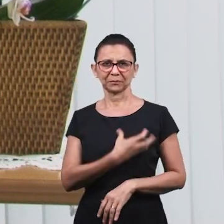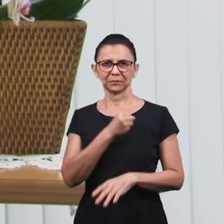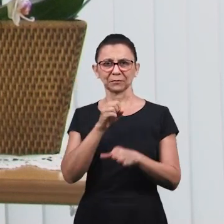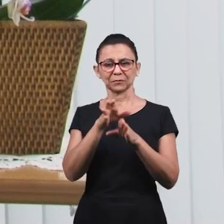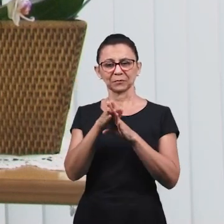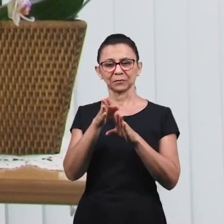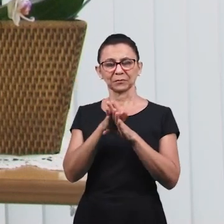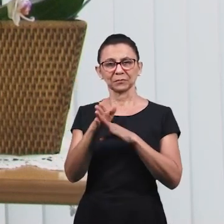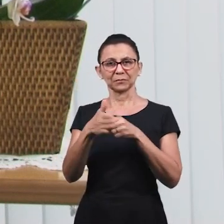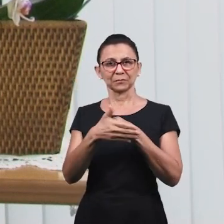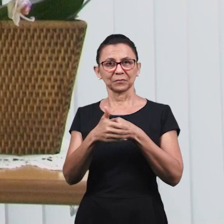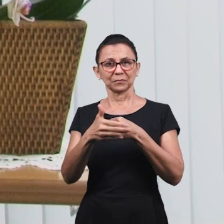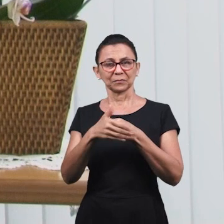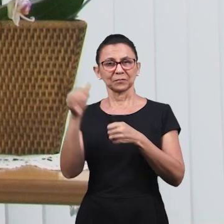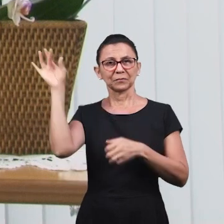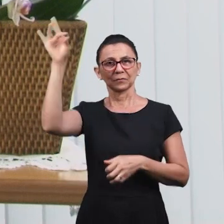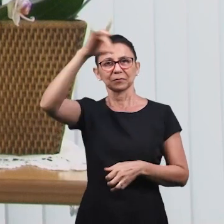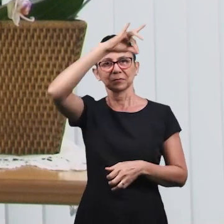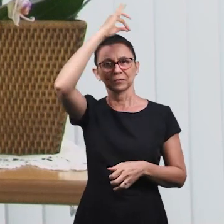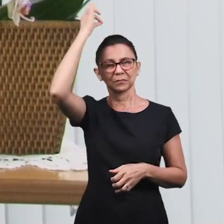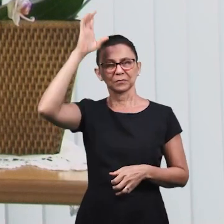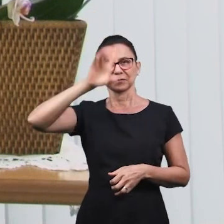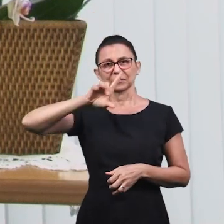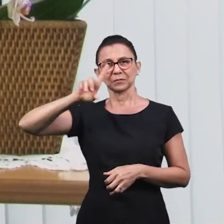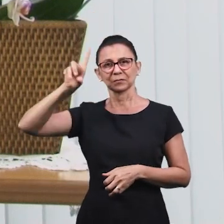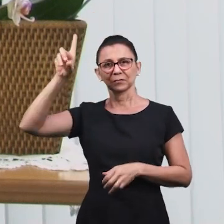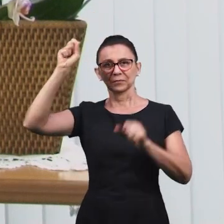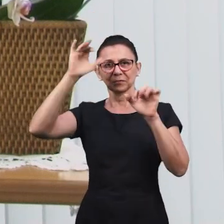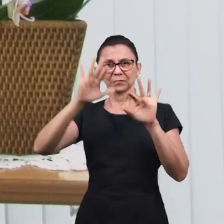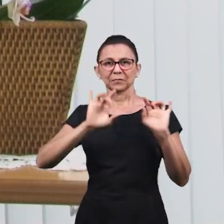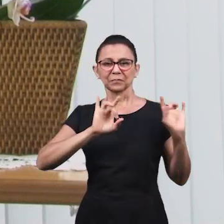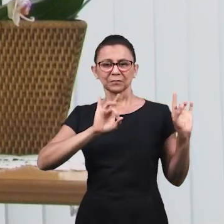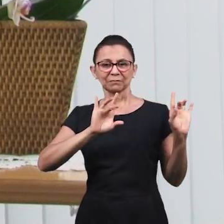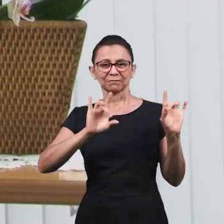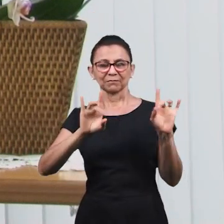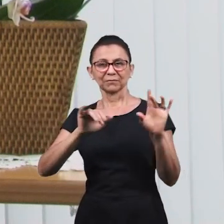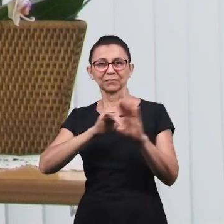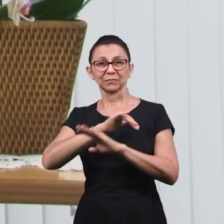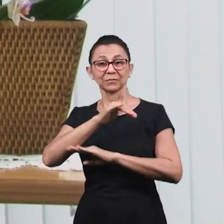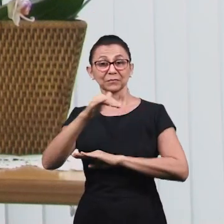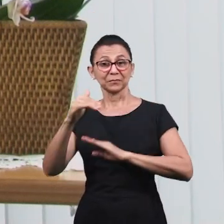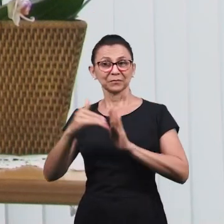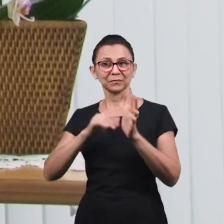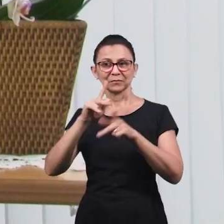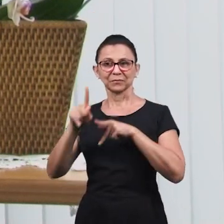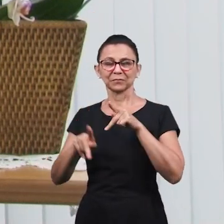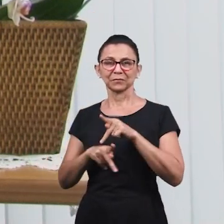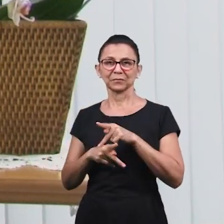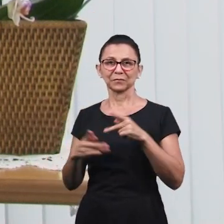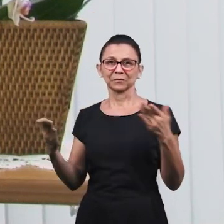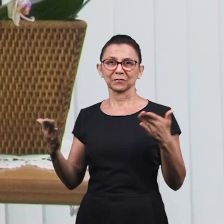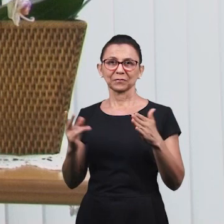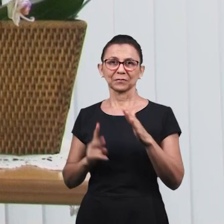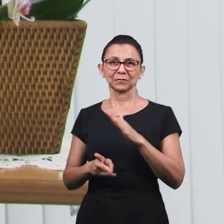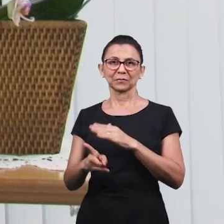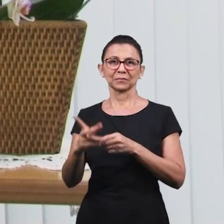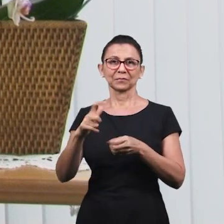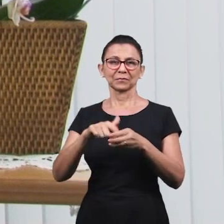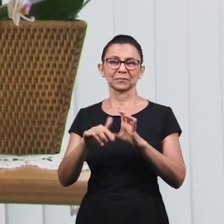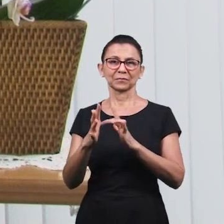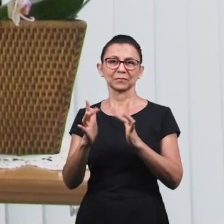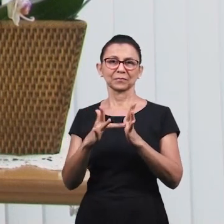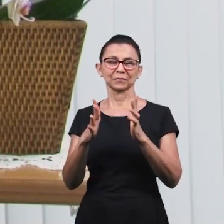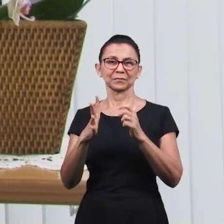de Jésus, la consolation du Saint-Esprit de Dieu soit avec tout le peuple de